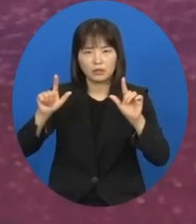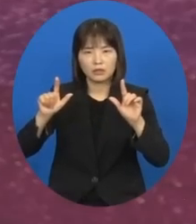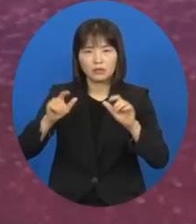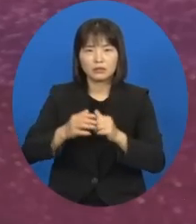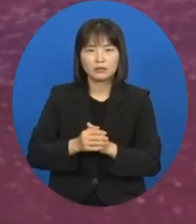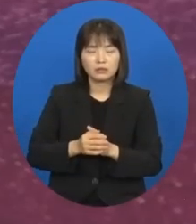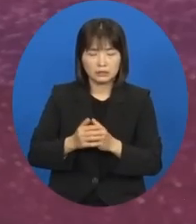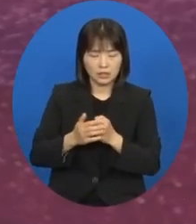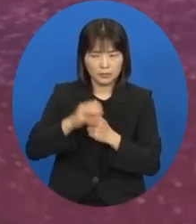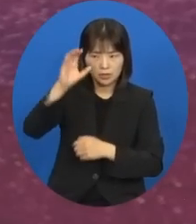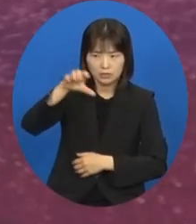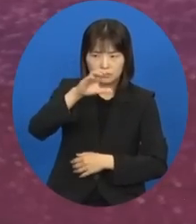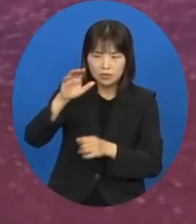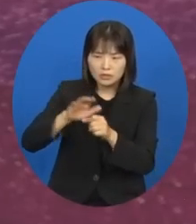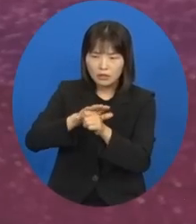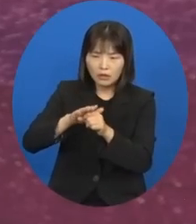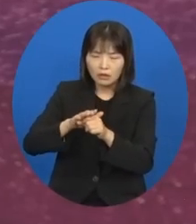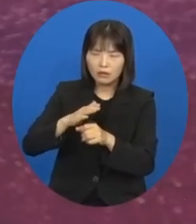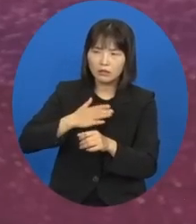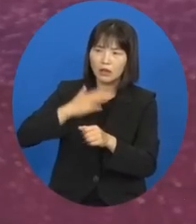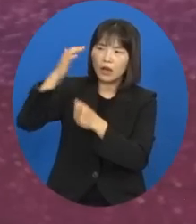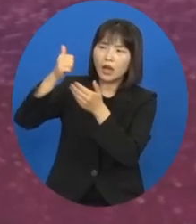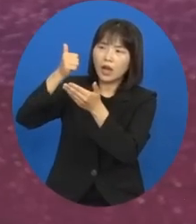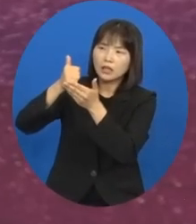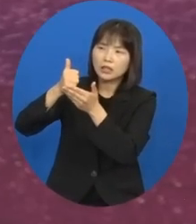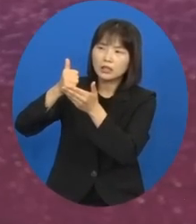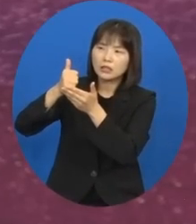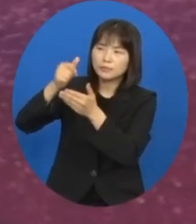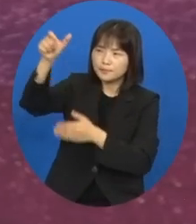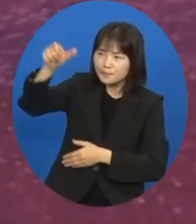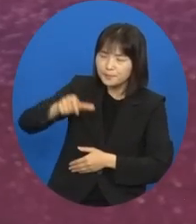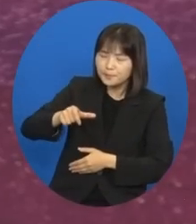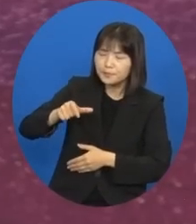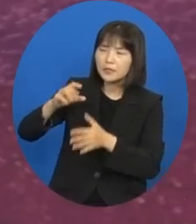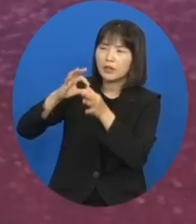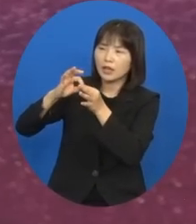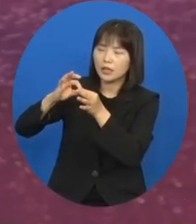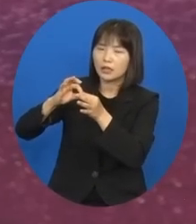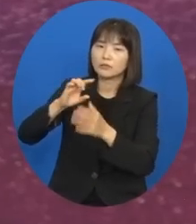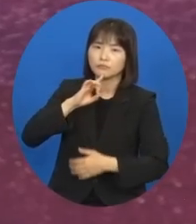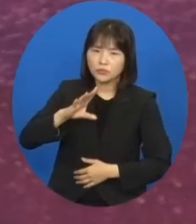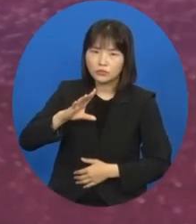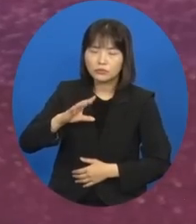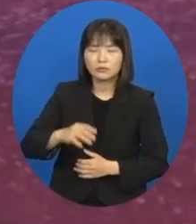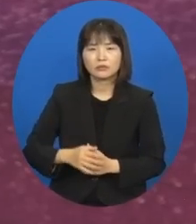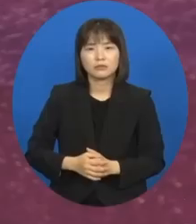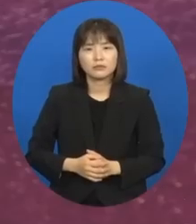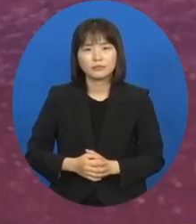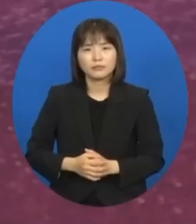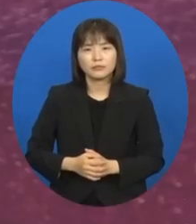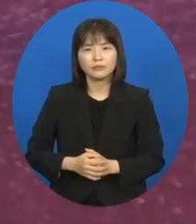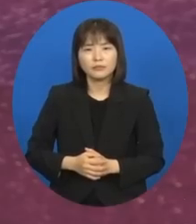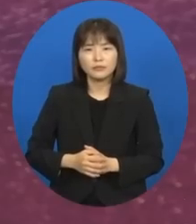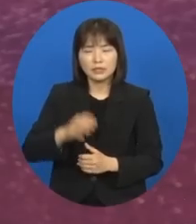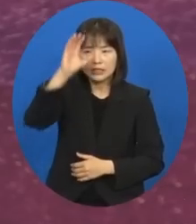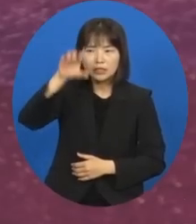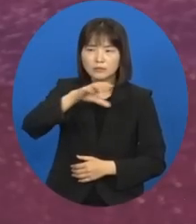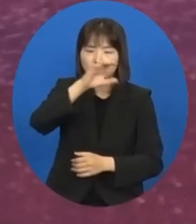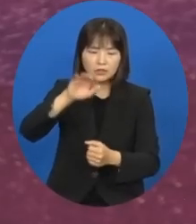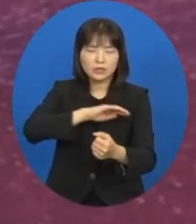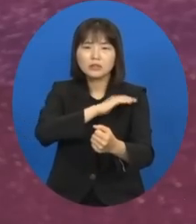그러니 십자가의 사랑은 나와 하나님 사이에 일대일의 관계고 도무지 십자가의